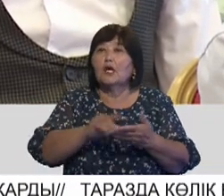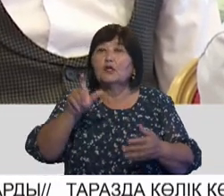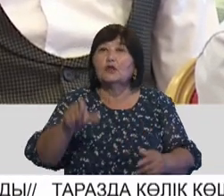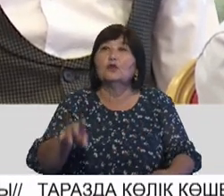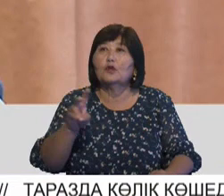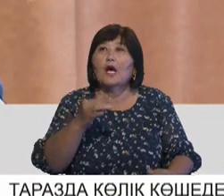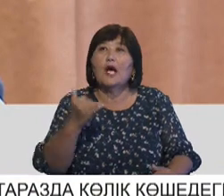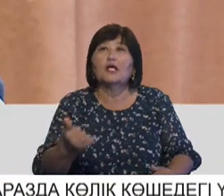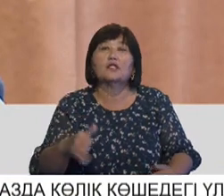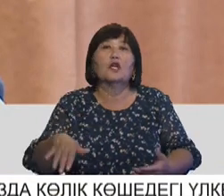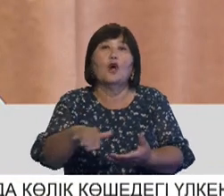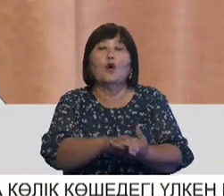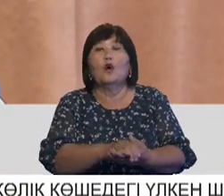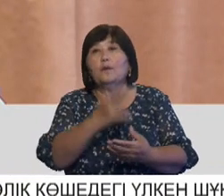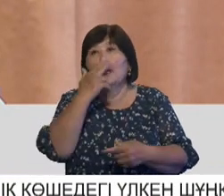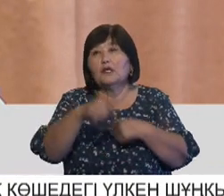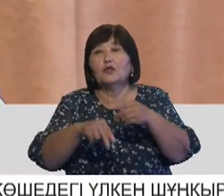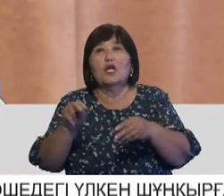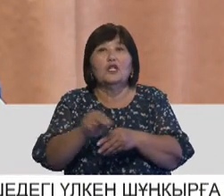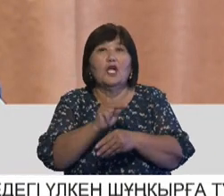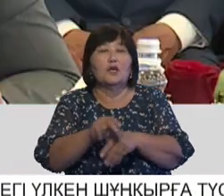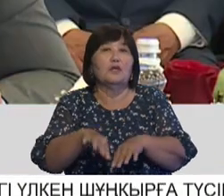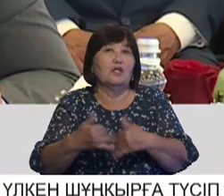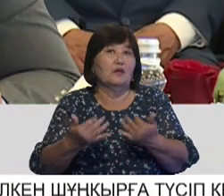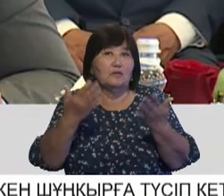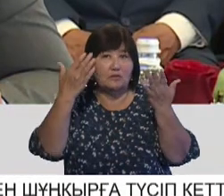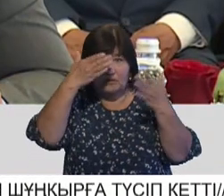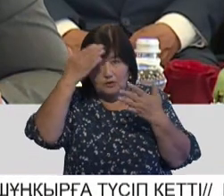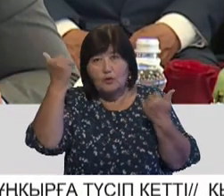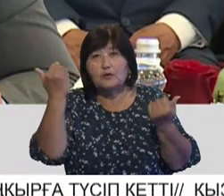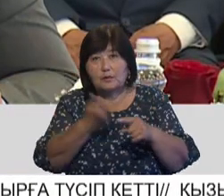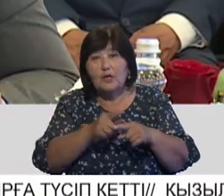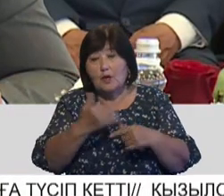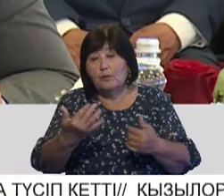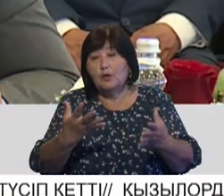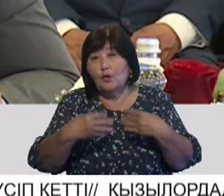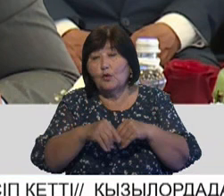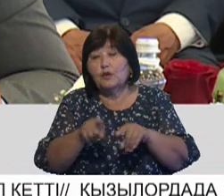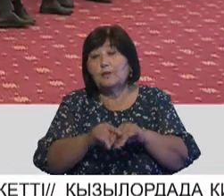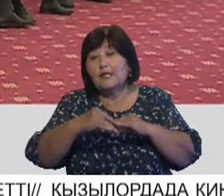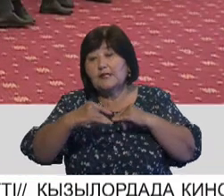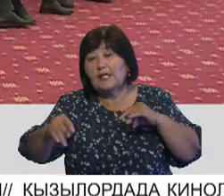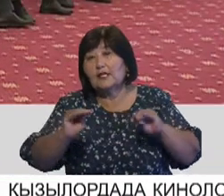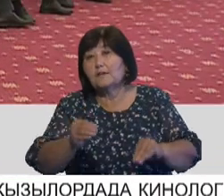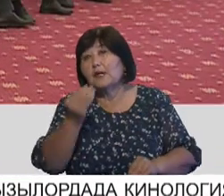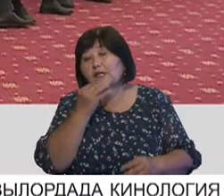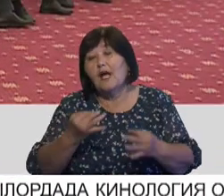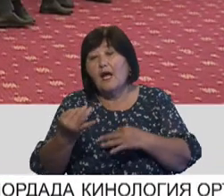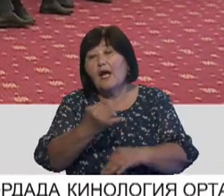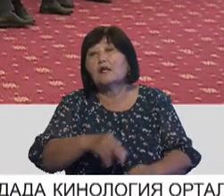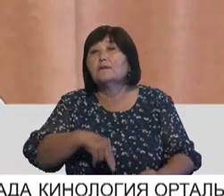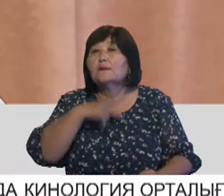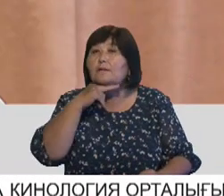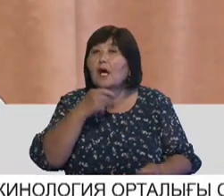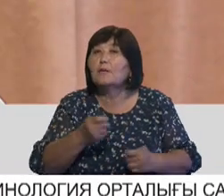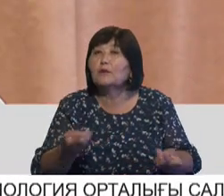Нұрғалымұлы қазіргі қоғам дәстүрлі тәрбиеден ажырап барады деп алаңдайды. Сондықтан бүгінгі отбасылар дастархан басындағы әңгімеге абай болса